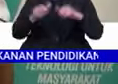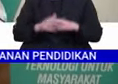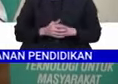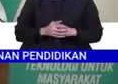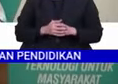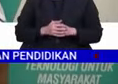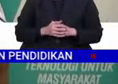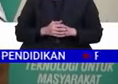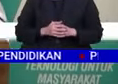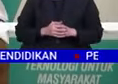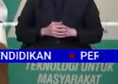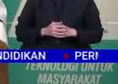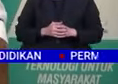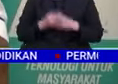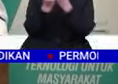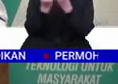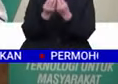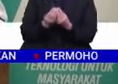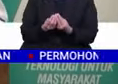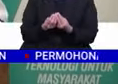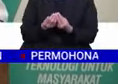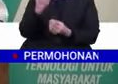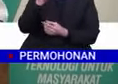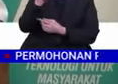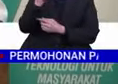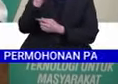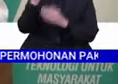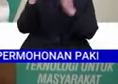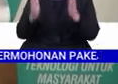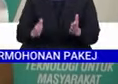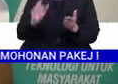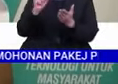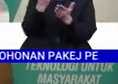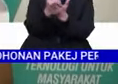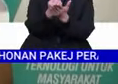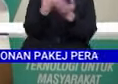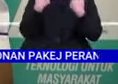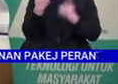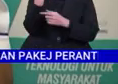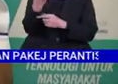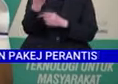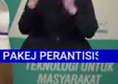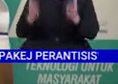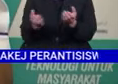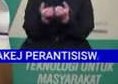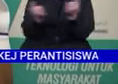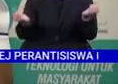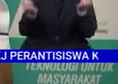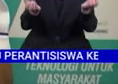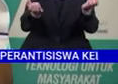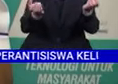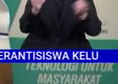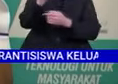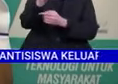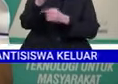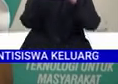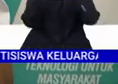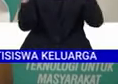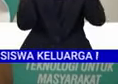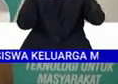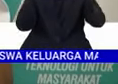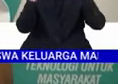Hai jadi jumlah tersebut selama 20 orang graduan menerima dulu ijazah dalam program dual degree